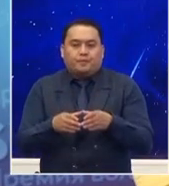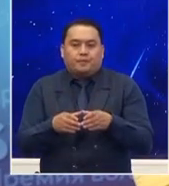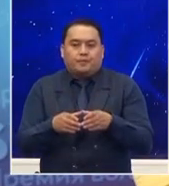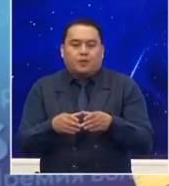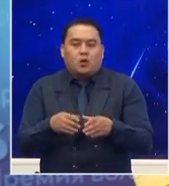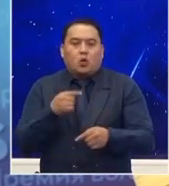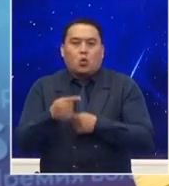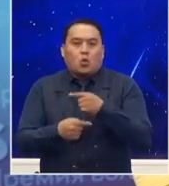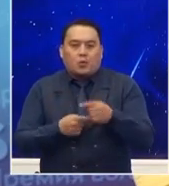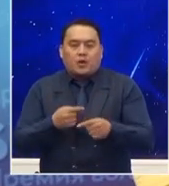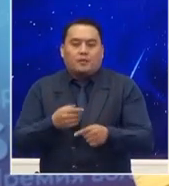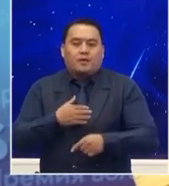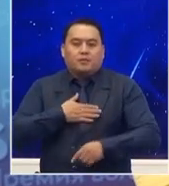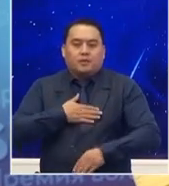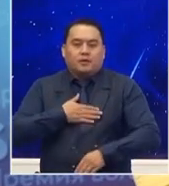арқылы осы мен